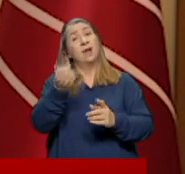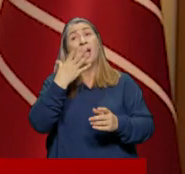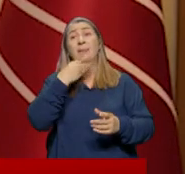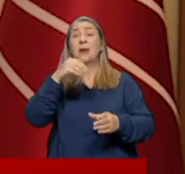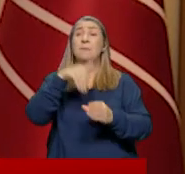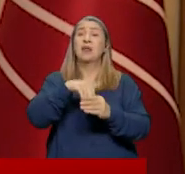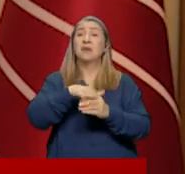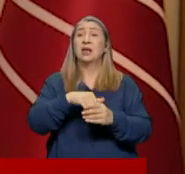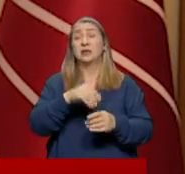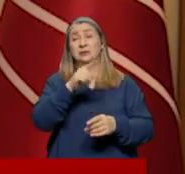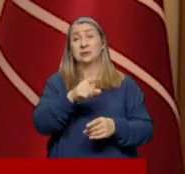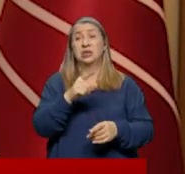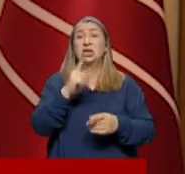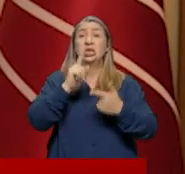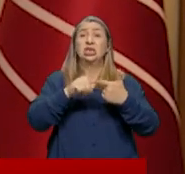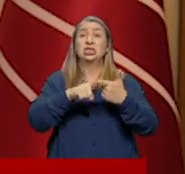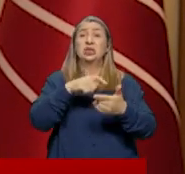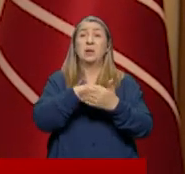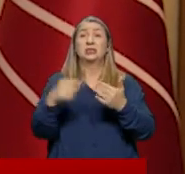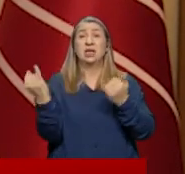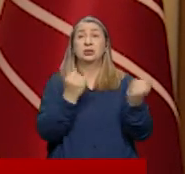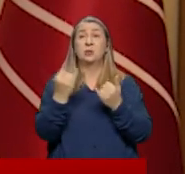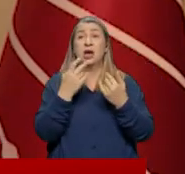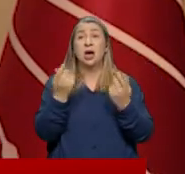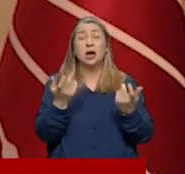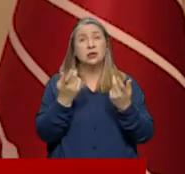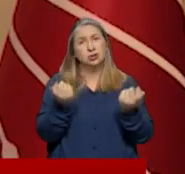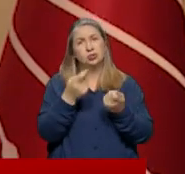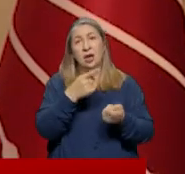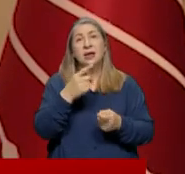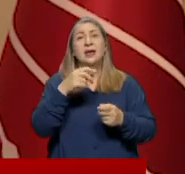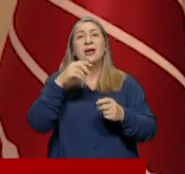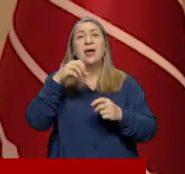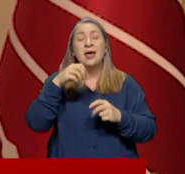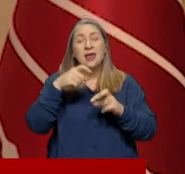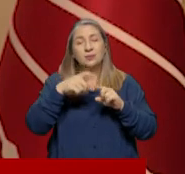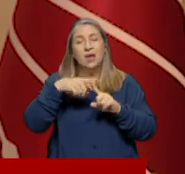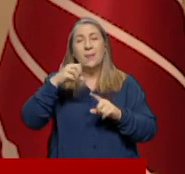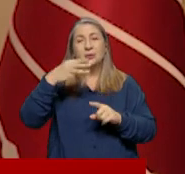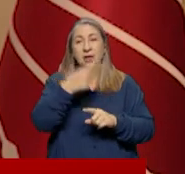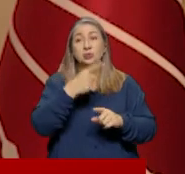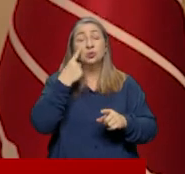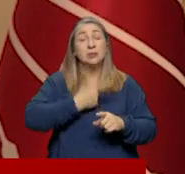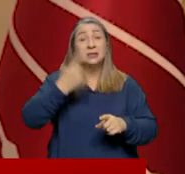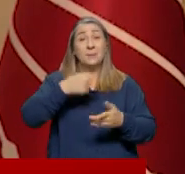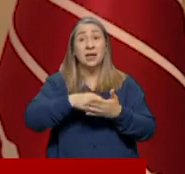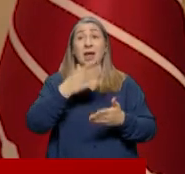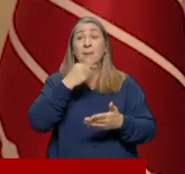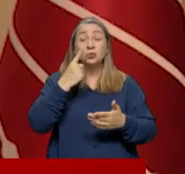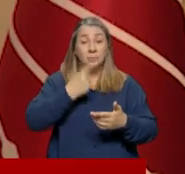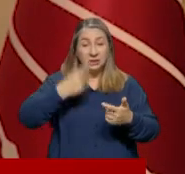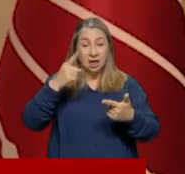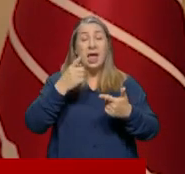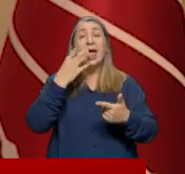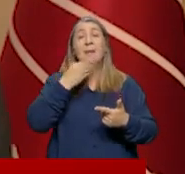emekli Milletvekili maaşı üzerinden ikinci maaş tartışması Açmaya çalışıyor Recep Tayyip Erdoğan Cumhurbaşkanı maaşı dışında emekli Cumhurbaşkanı